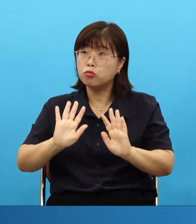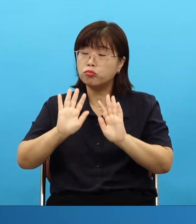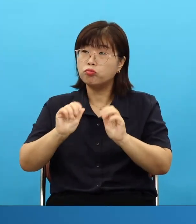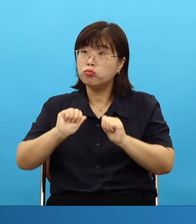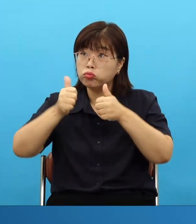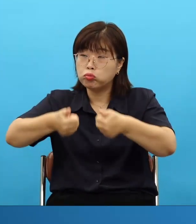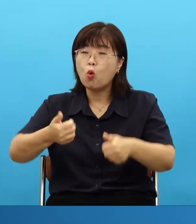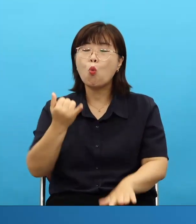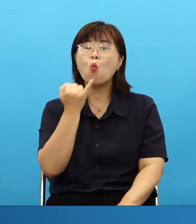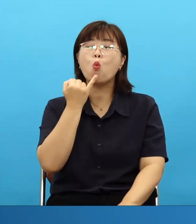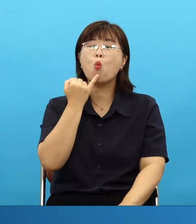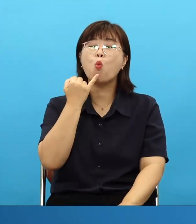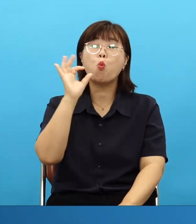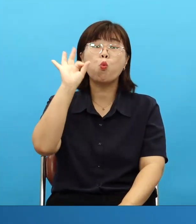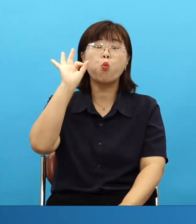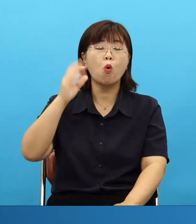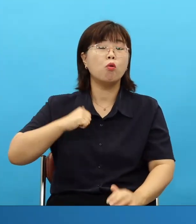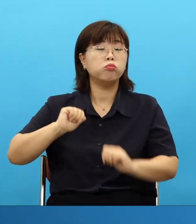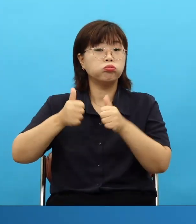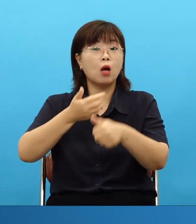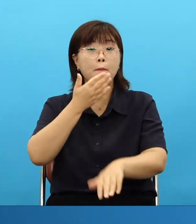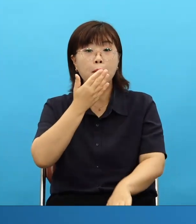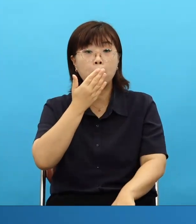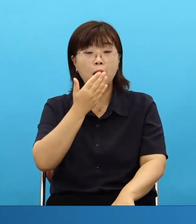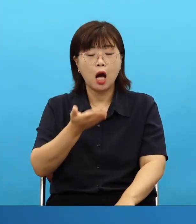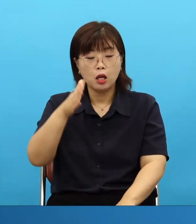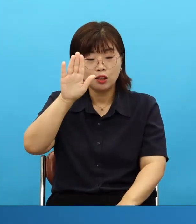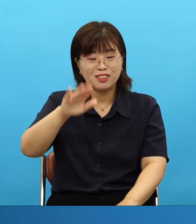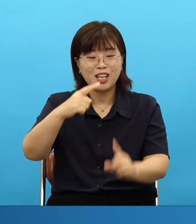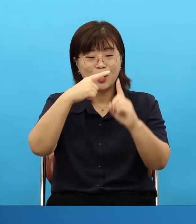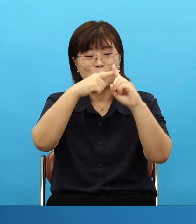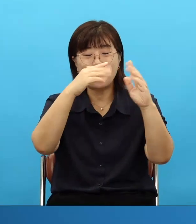them. 문제는 교회 보고도 하라는 거예요. But the